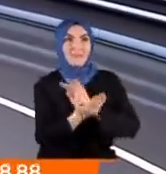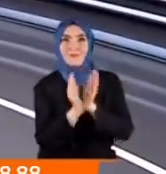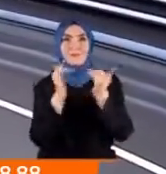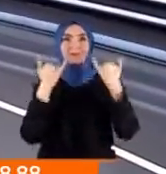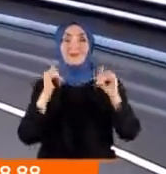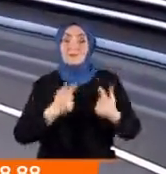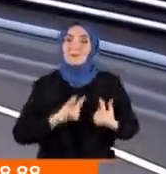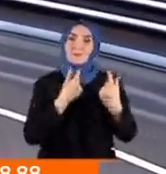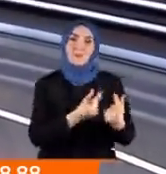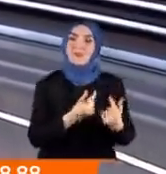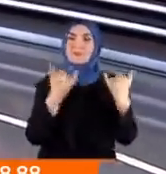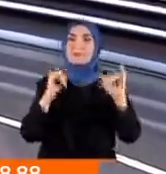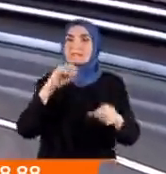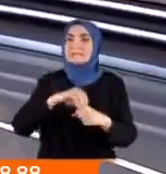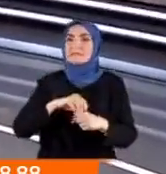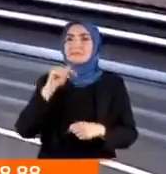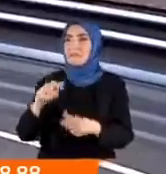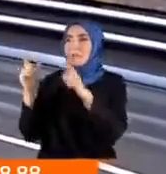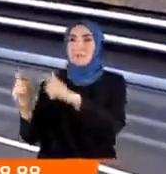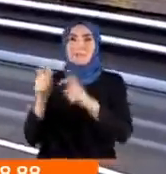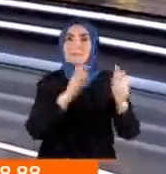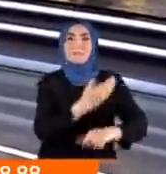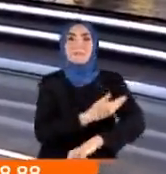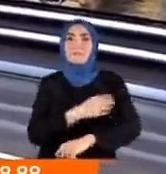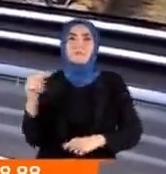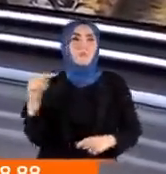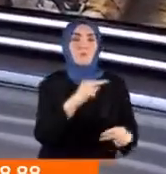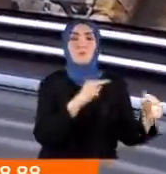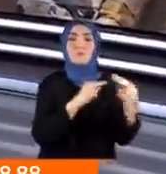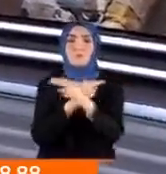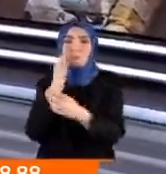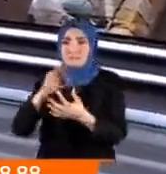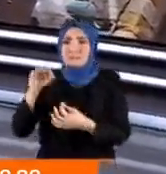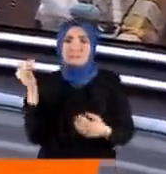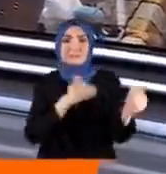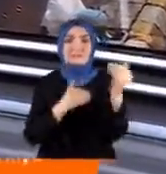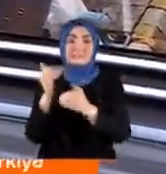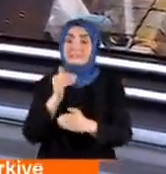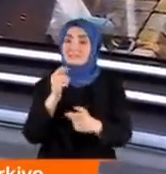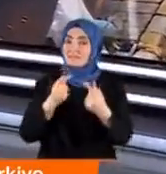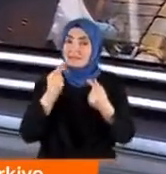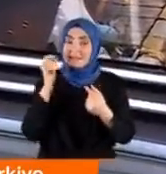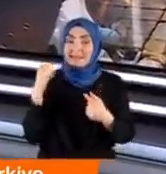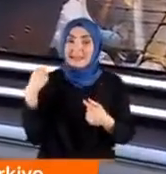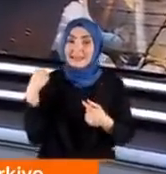şehir geçişlerinde insan hareketlerini hatırla sözü yeni bir dalga olabilirsiniz